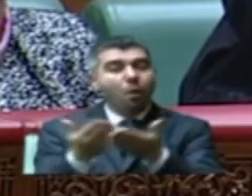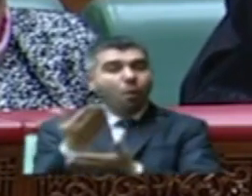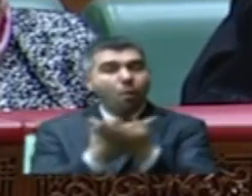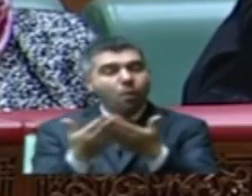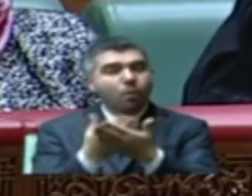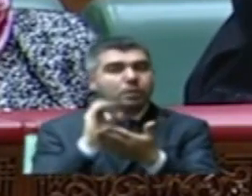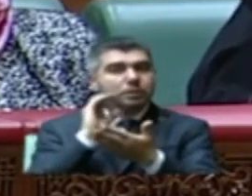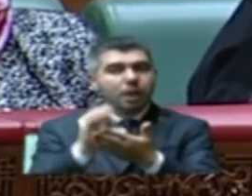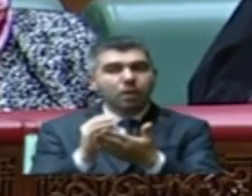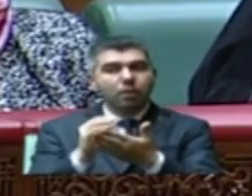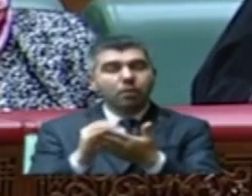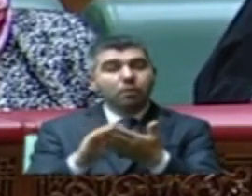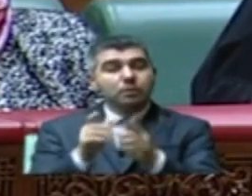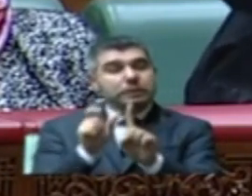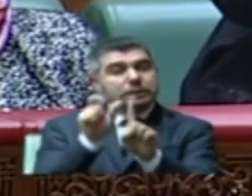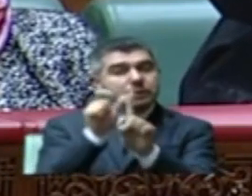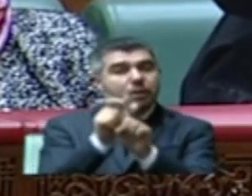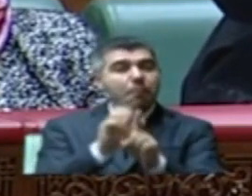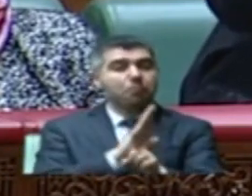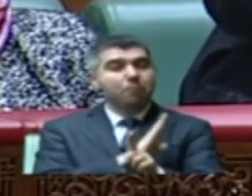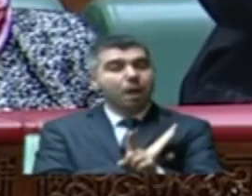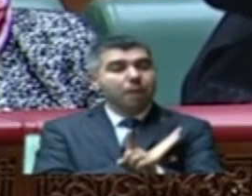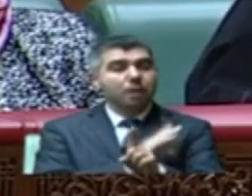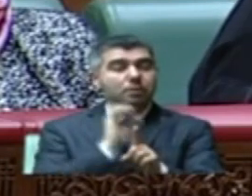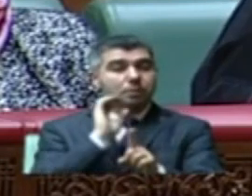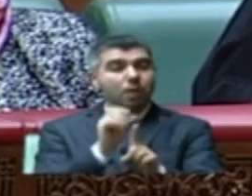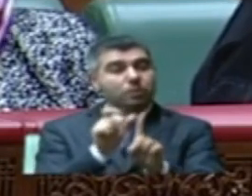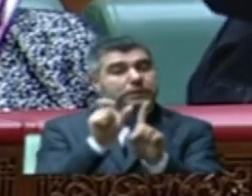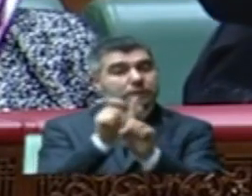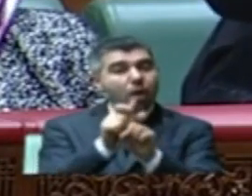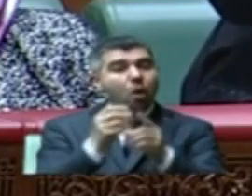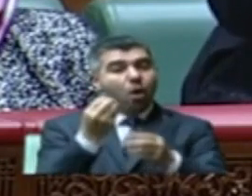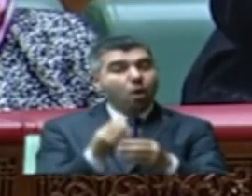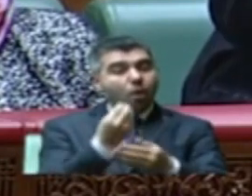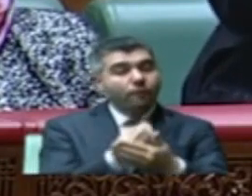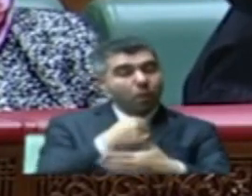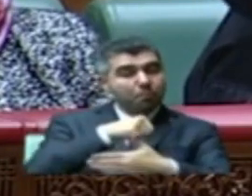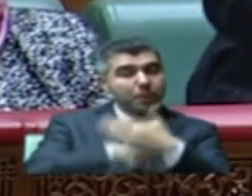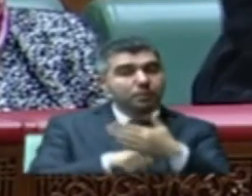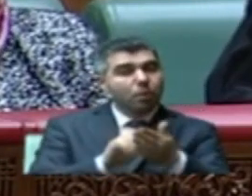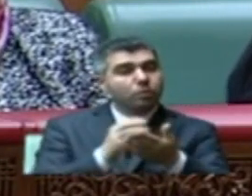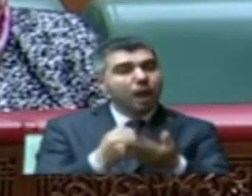في وضعية صعبة، والتكفل بالأمهات العازبات ومساعدتهم مع الاندماج